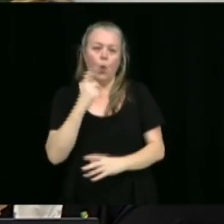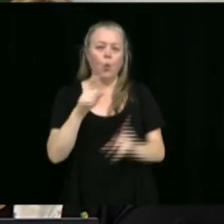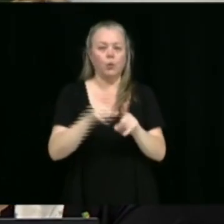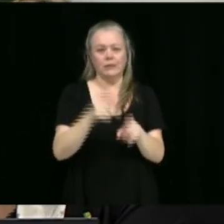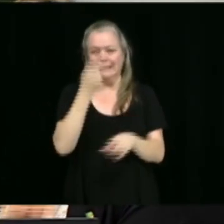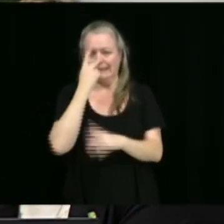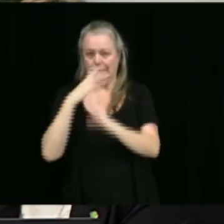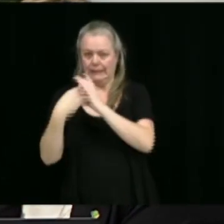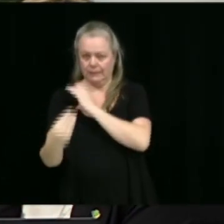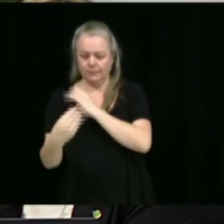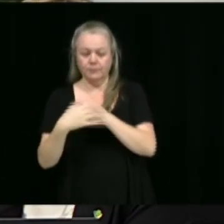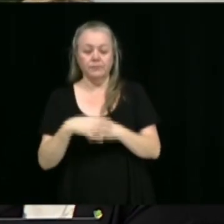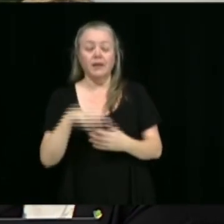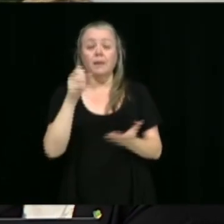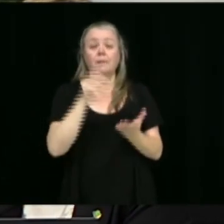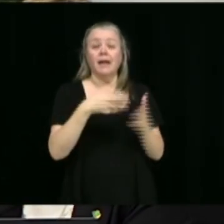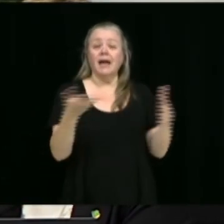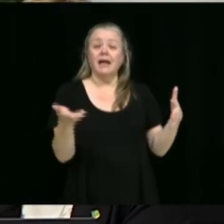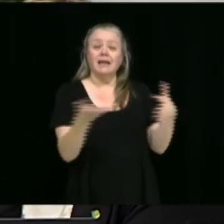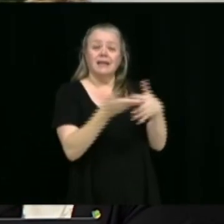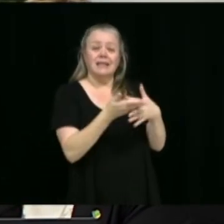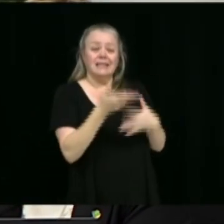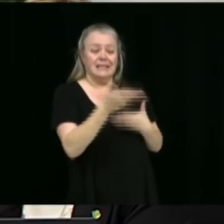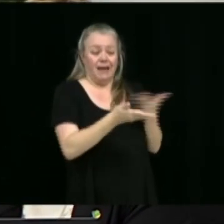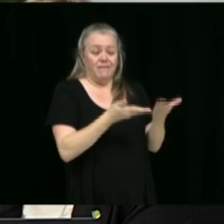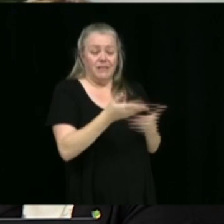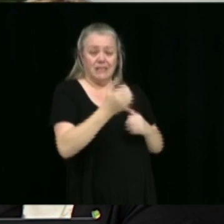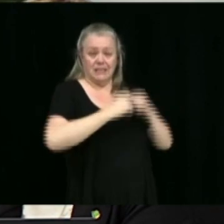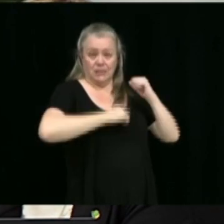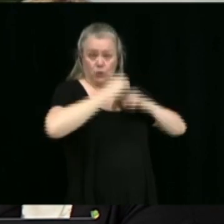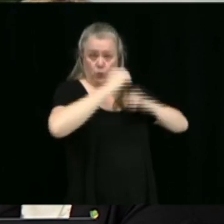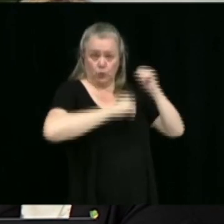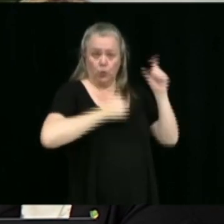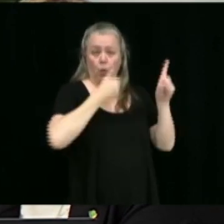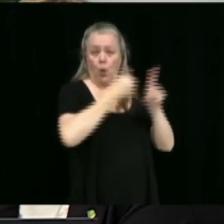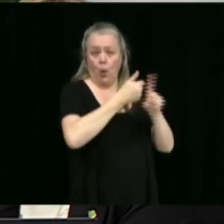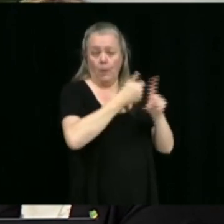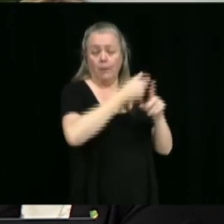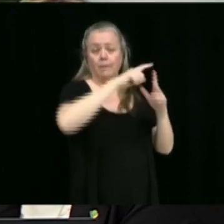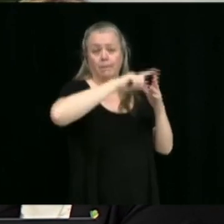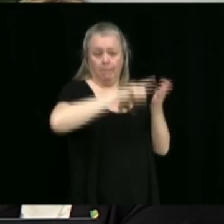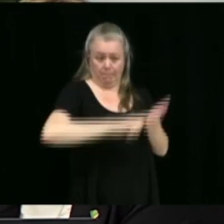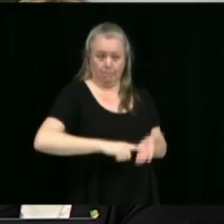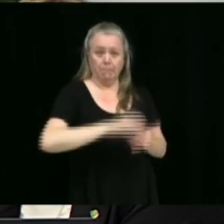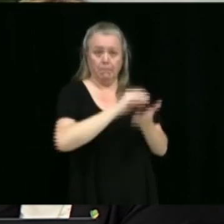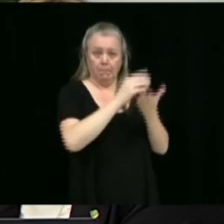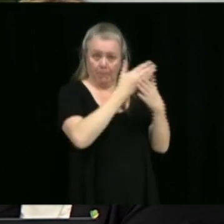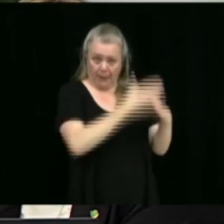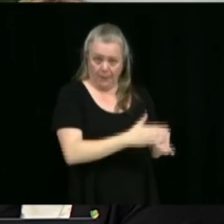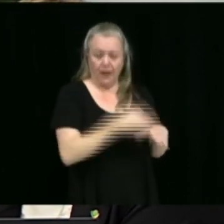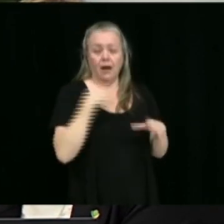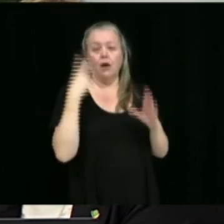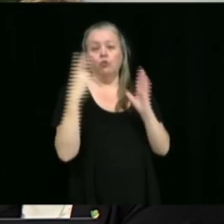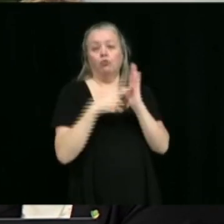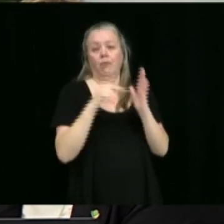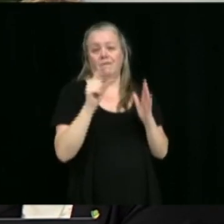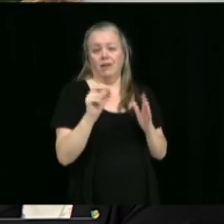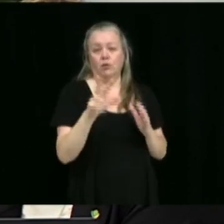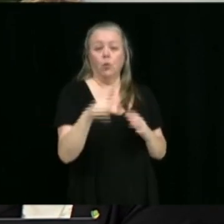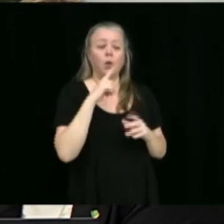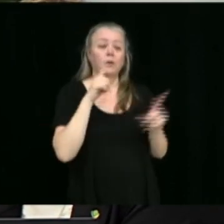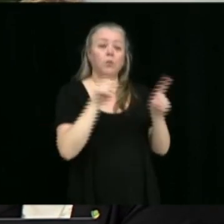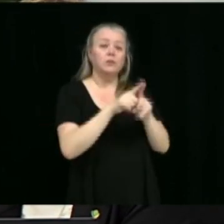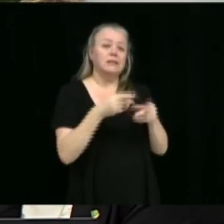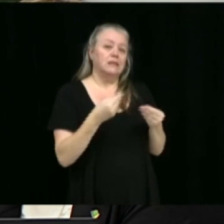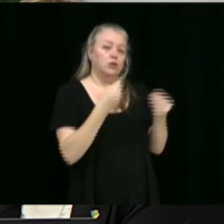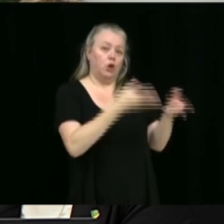plan d'intervention préparé par le service des infrastructures, daté du mois de novembre 2023, et d'autoriser son dépôt auprès du ministère des